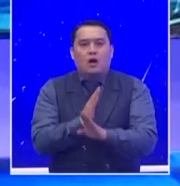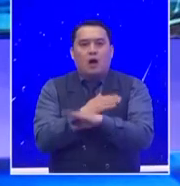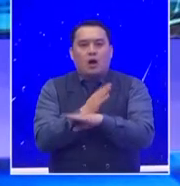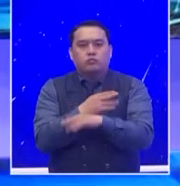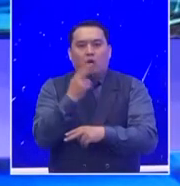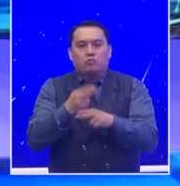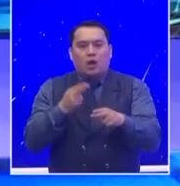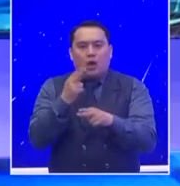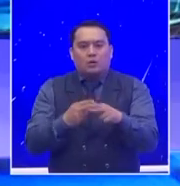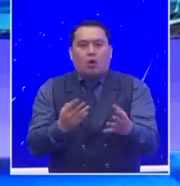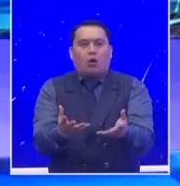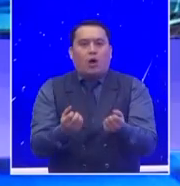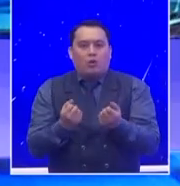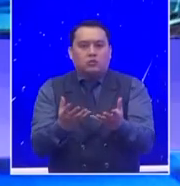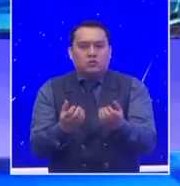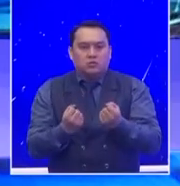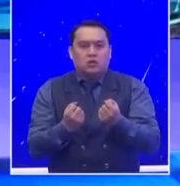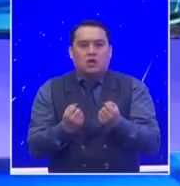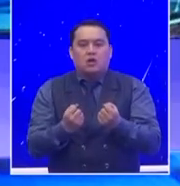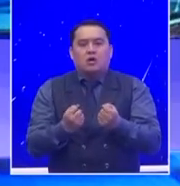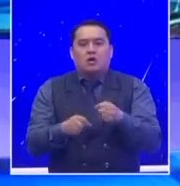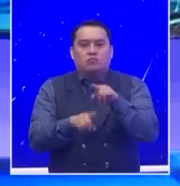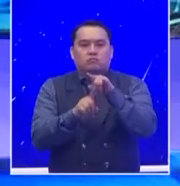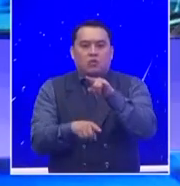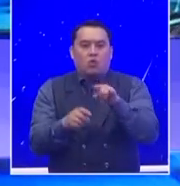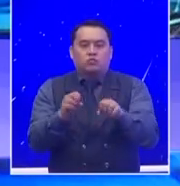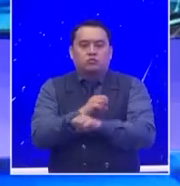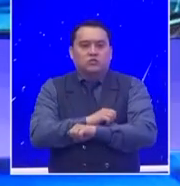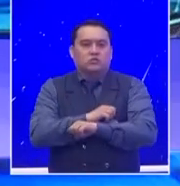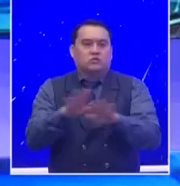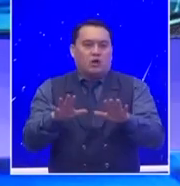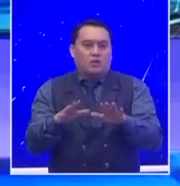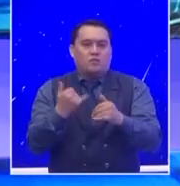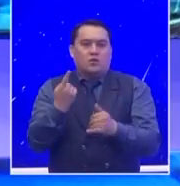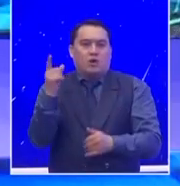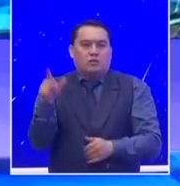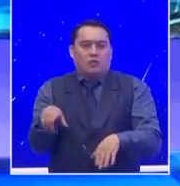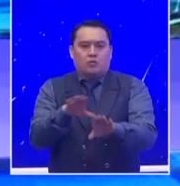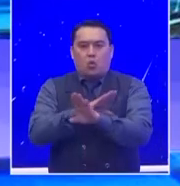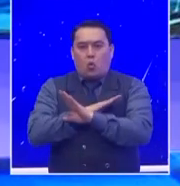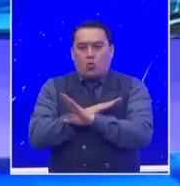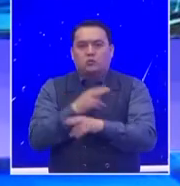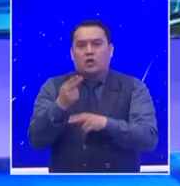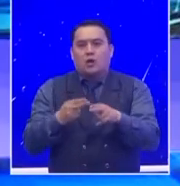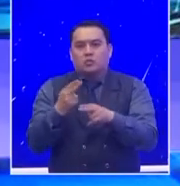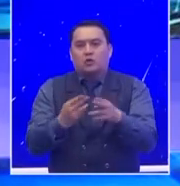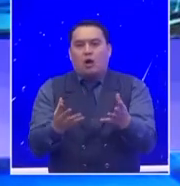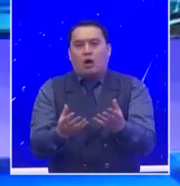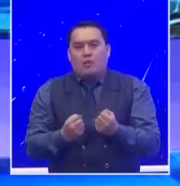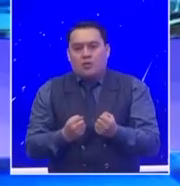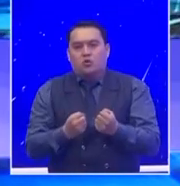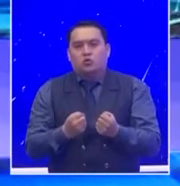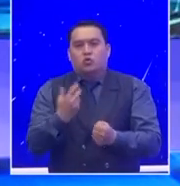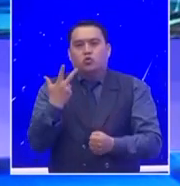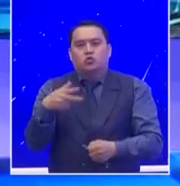Қапшағайдағы метал сынықтарын қабылдау пунктінде әуе снаряды жарылып бір адам көз жұмды. Мамандардың айтуынша темір қабылдау пунктіне метал сынықтарын